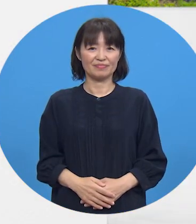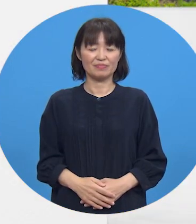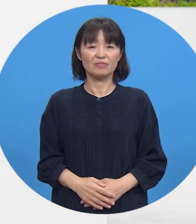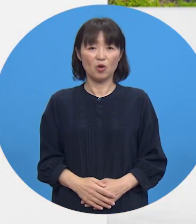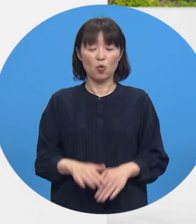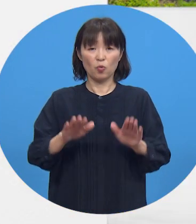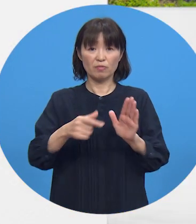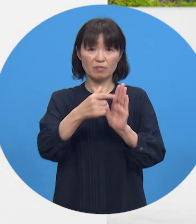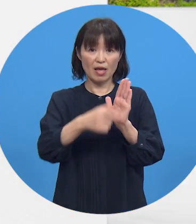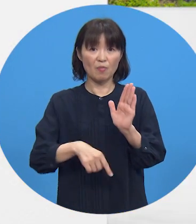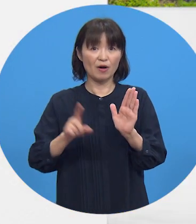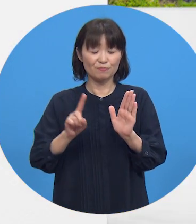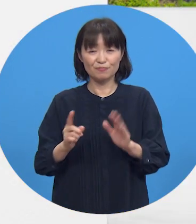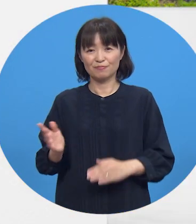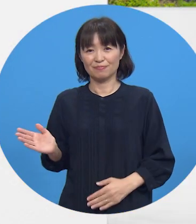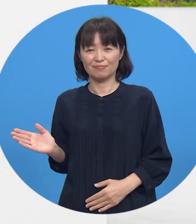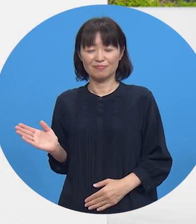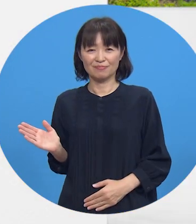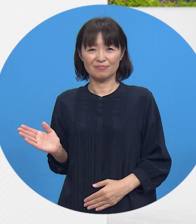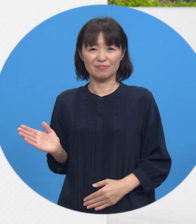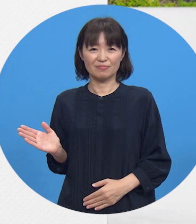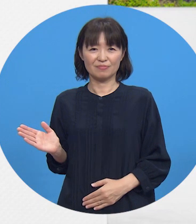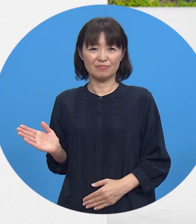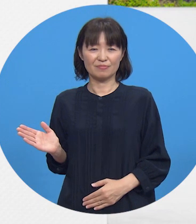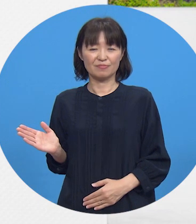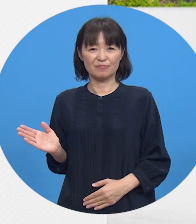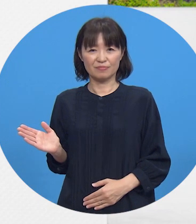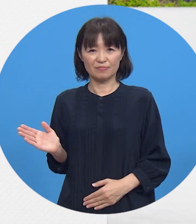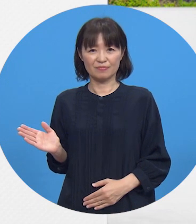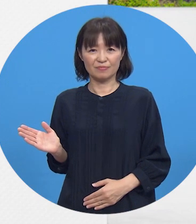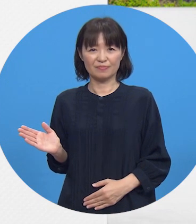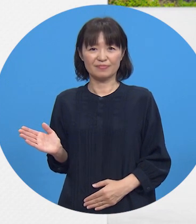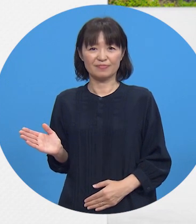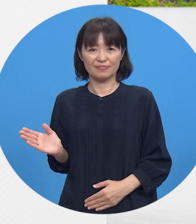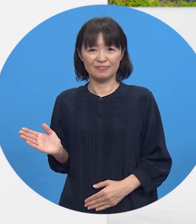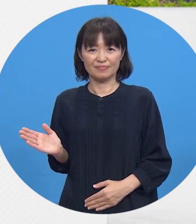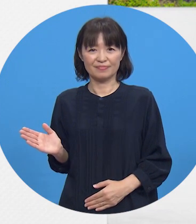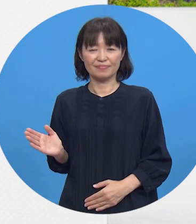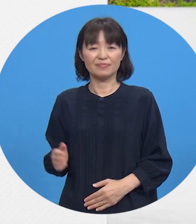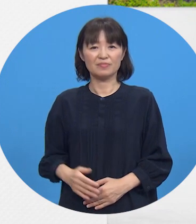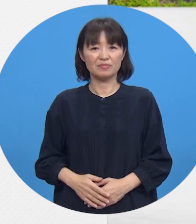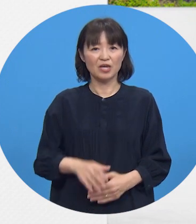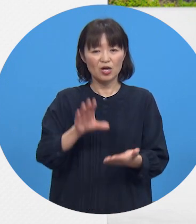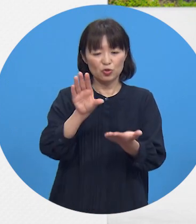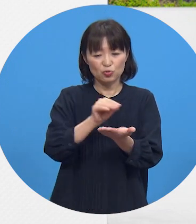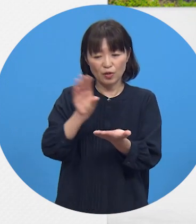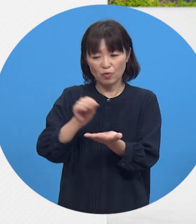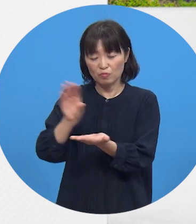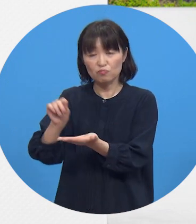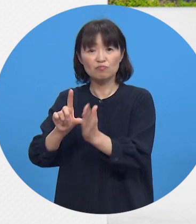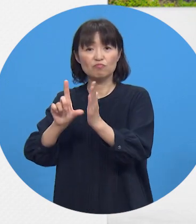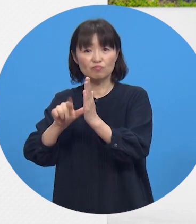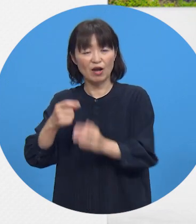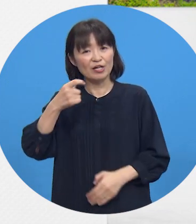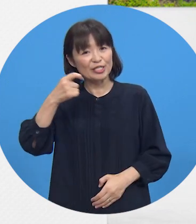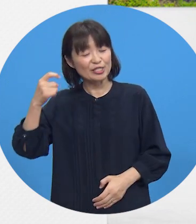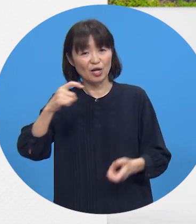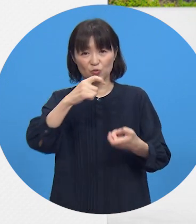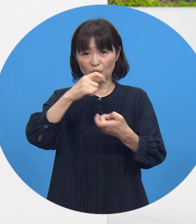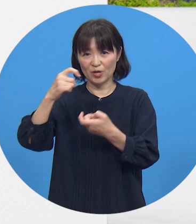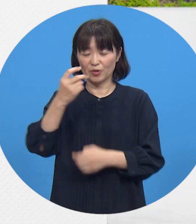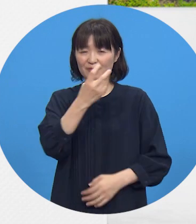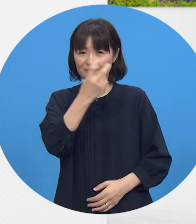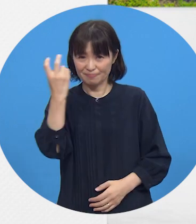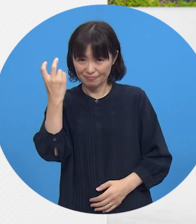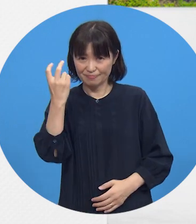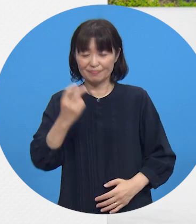今回のテーマは開園50周年、子どもの国に新エリア。取材をしてみると気になるワードが見つか